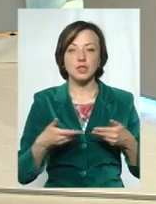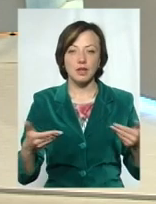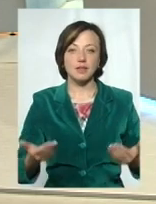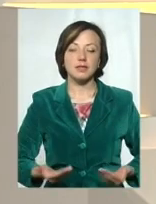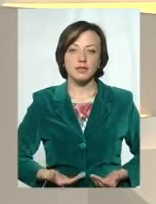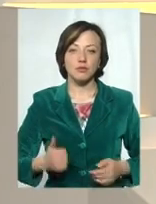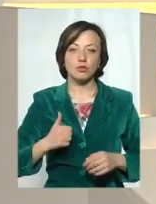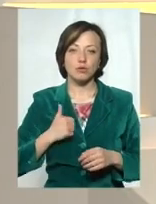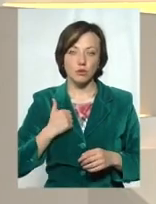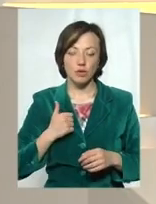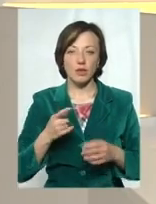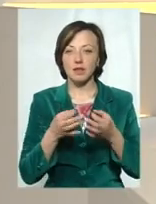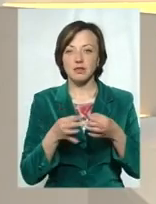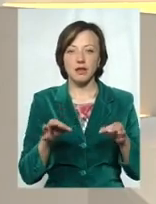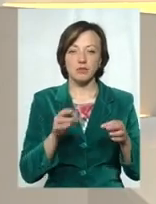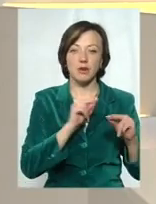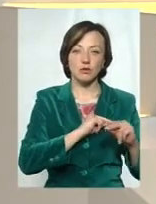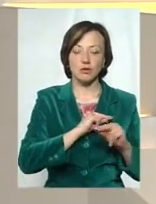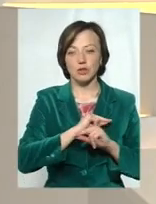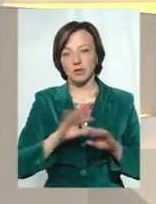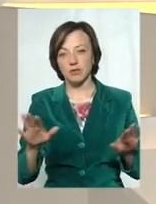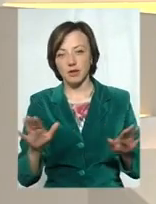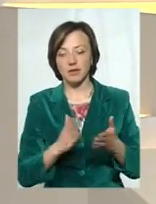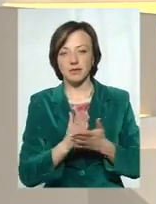жив достойно, незалежно, чи він працює, чи він